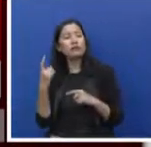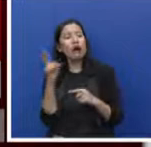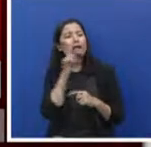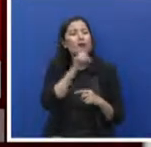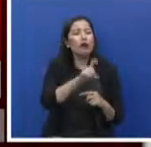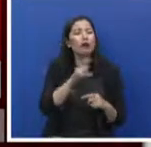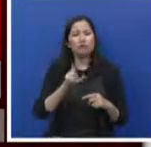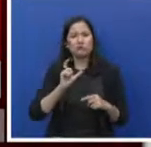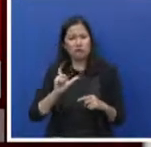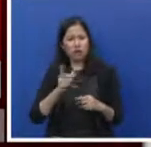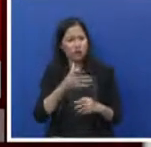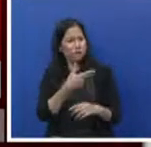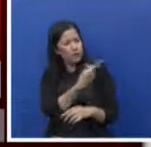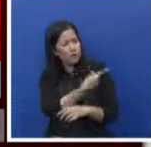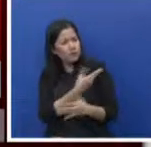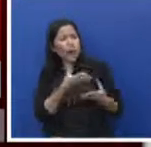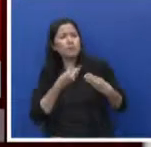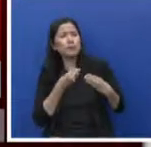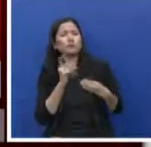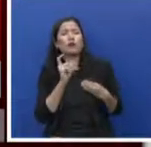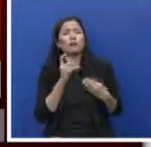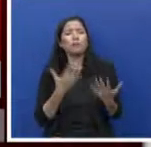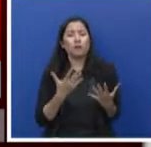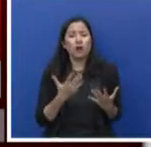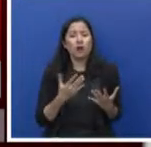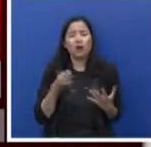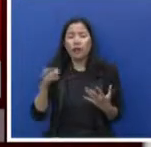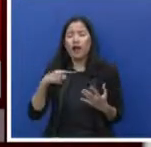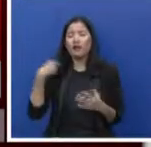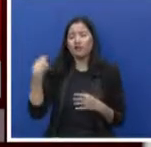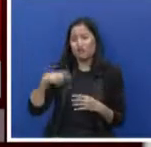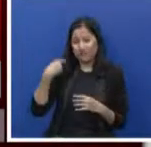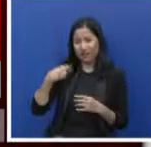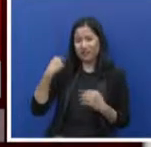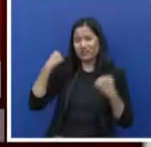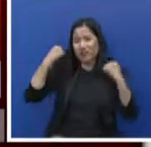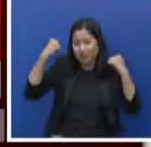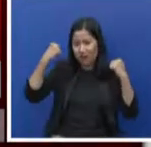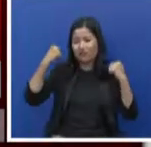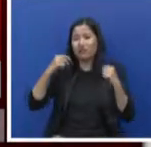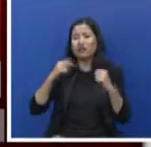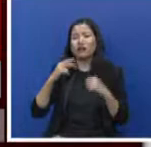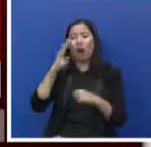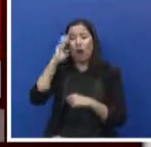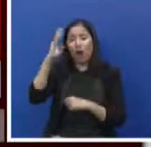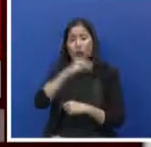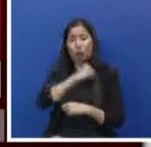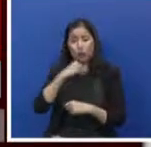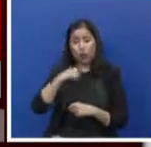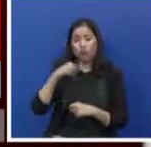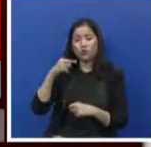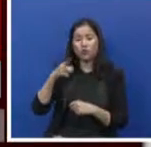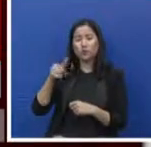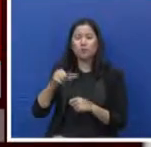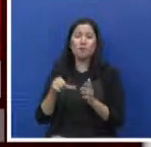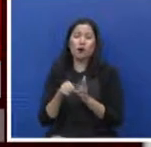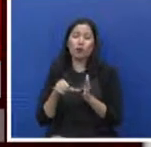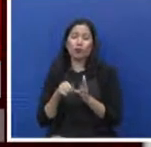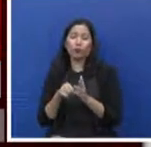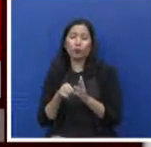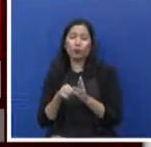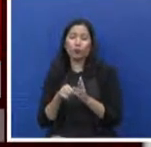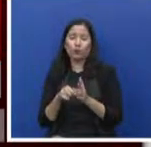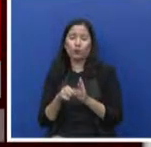mendapatkan itu. Makanya sama yang kita lakukan dengan Kementerian Kesehatan dan juga dengan Halodoc sangat membantu menjawab pertanyaan tersebut, Mbak.